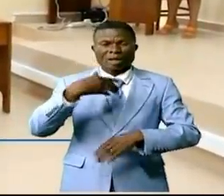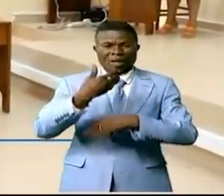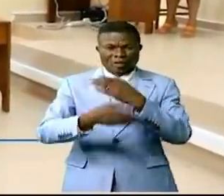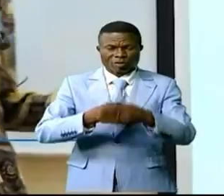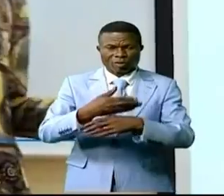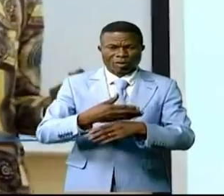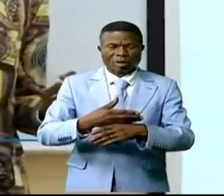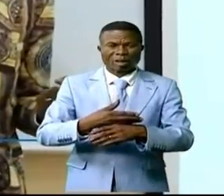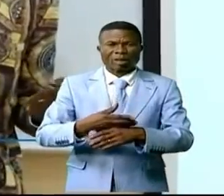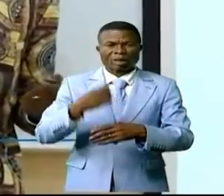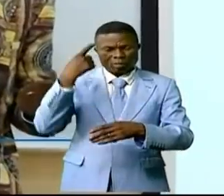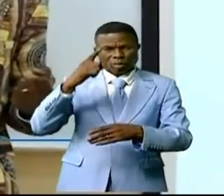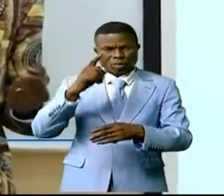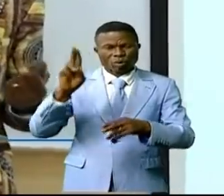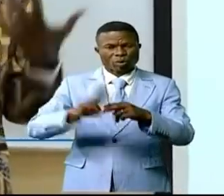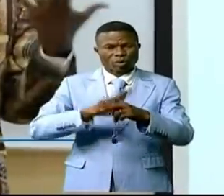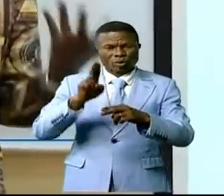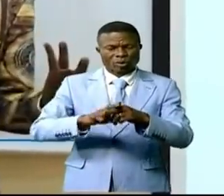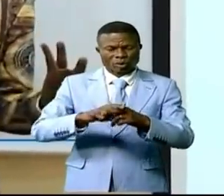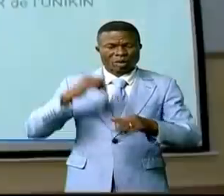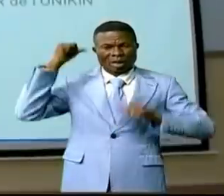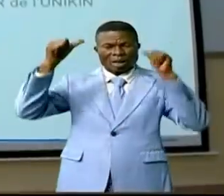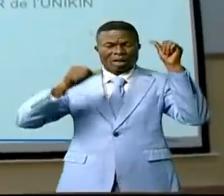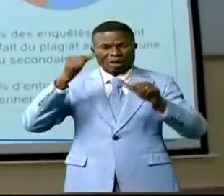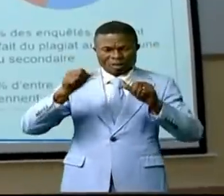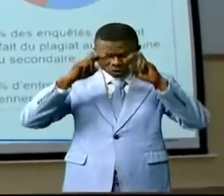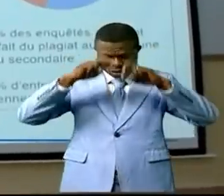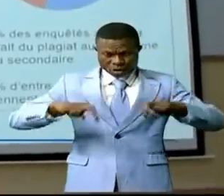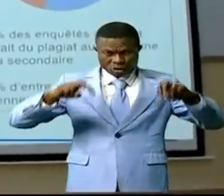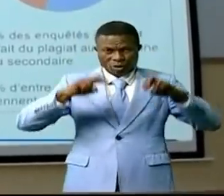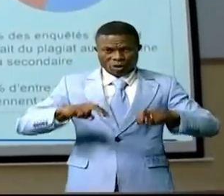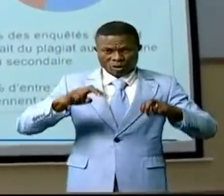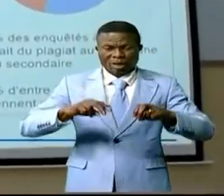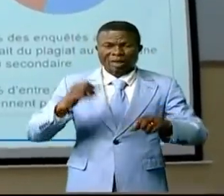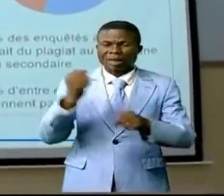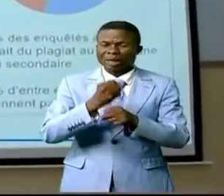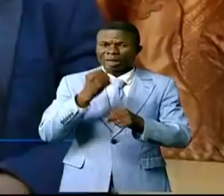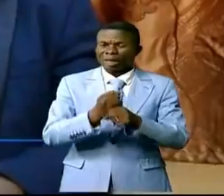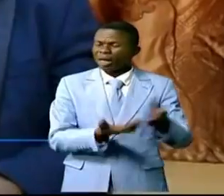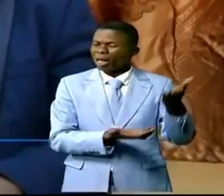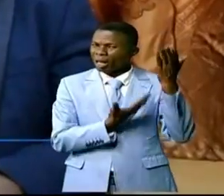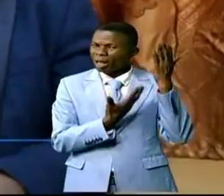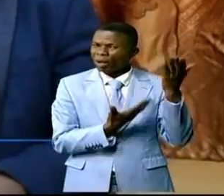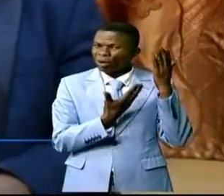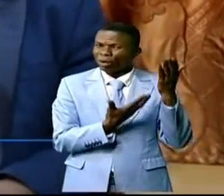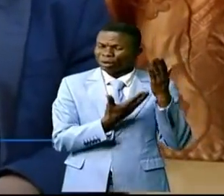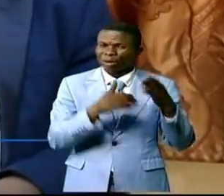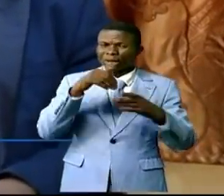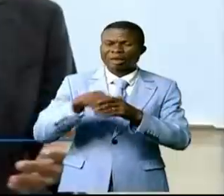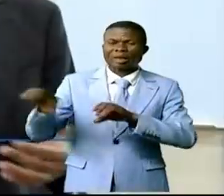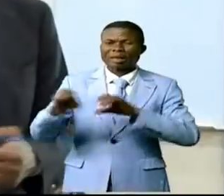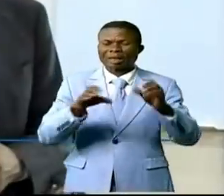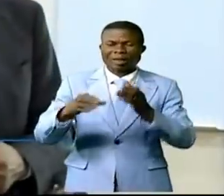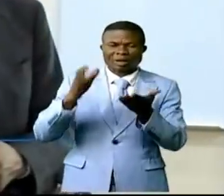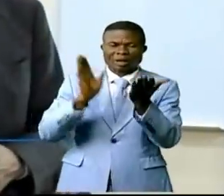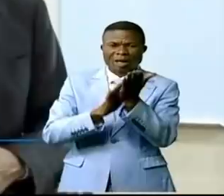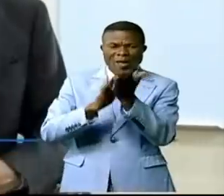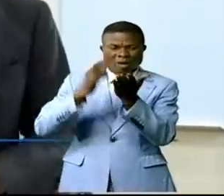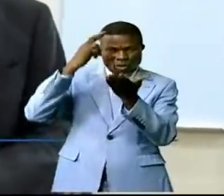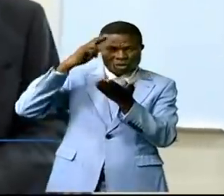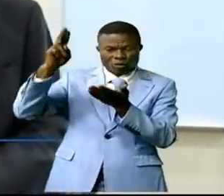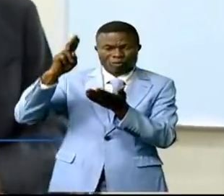pour mettre en musique cette pratique sur la recherche qui est un service important dans les activités académiques. En dehors